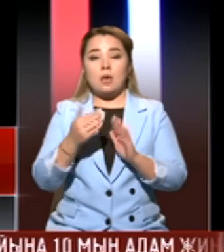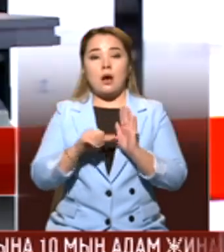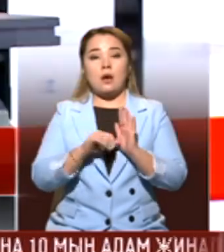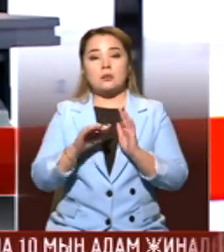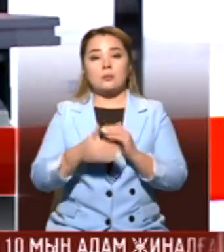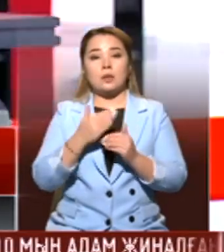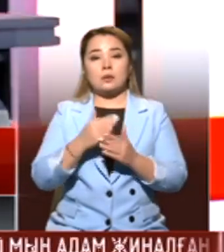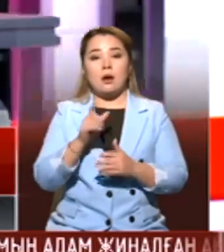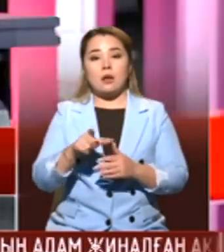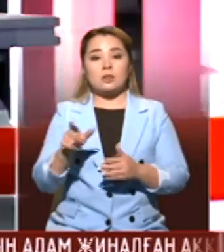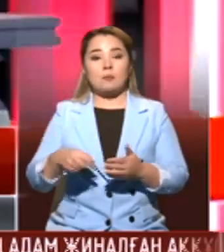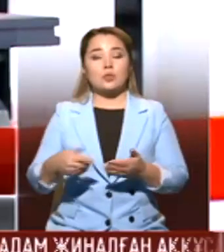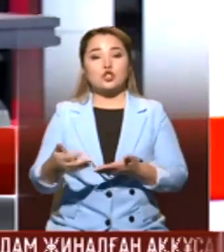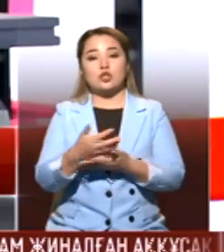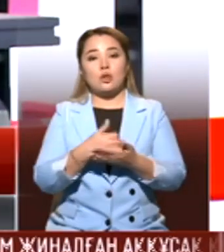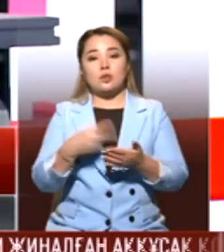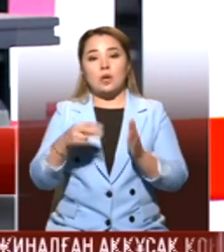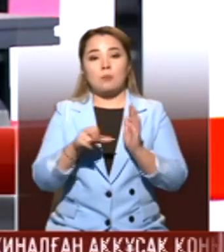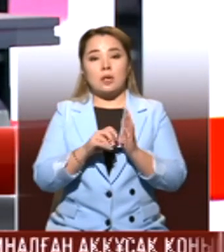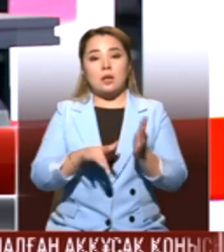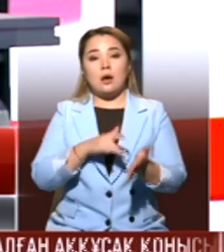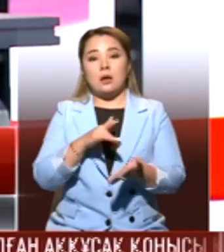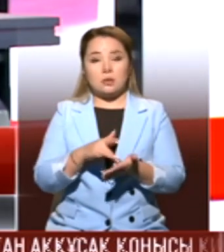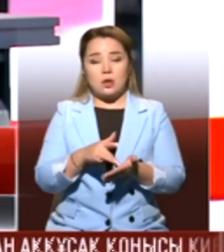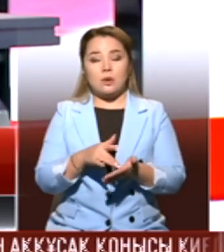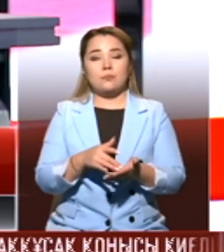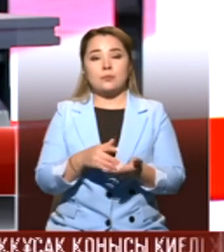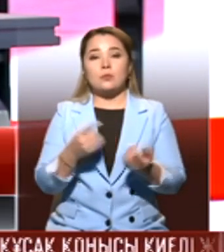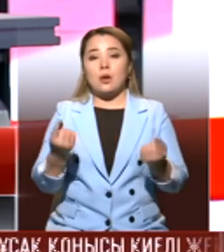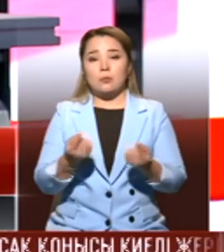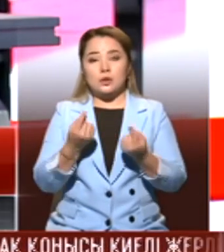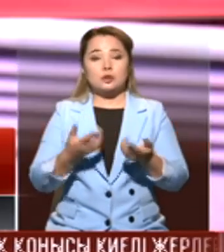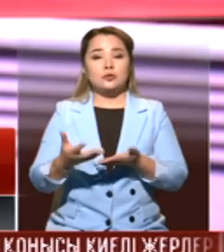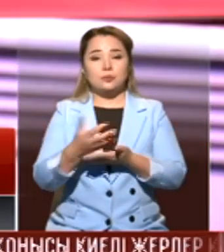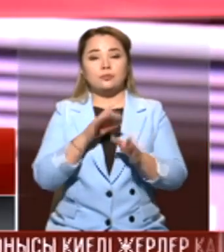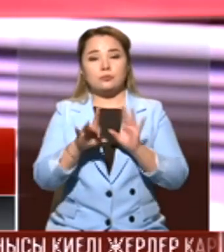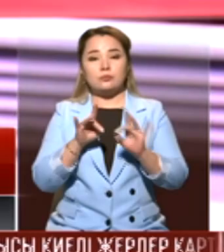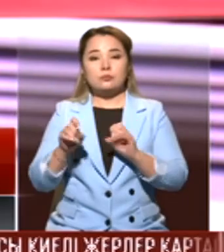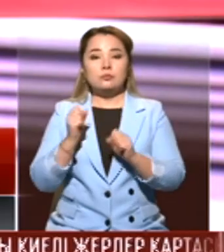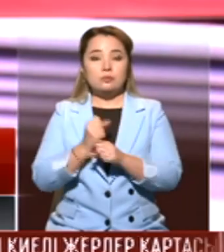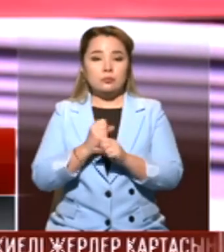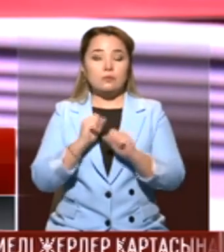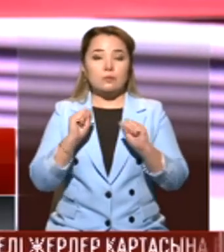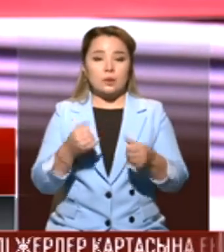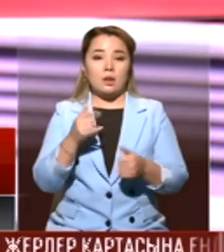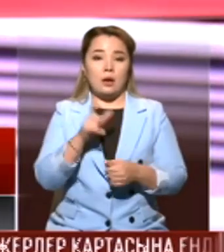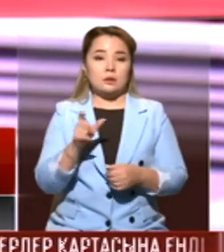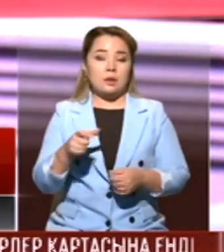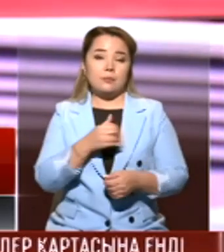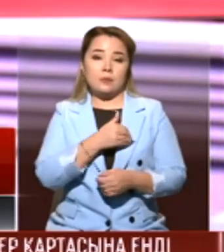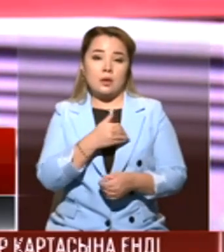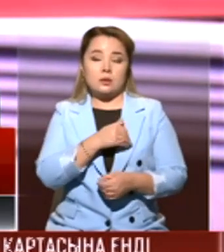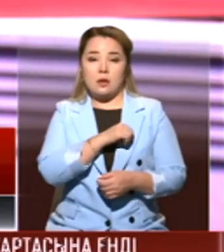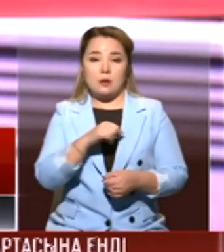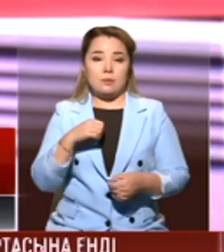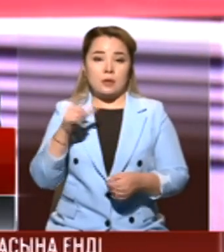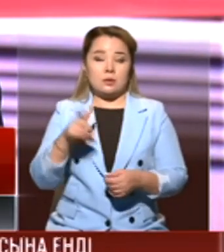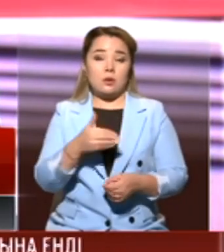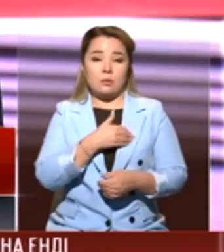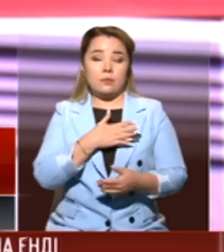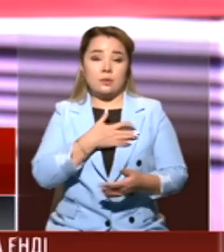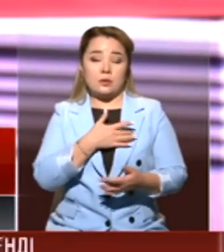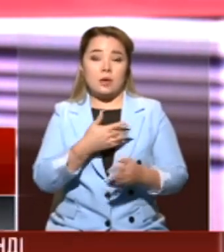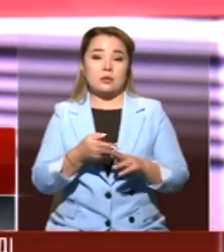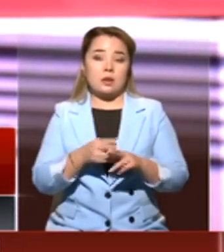6000 адам жинау 26 қаладан. Ол қиын емес. Және бұл жерде ең маңыздысы азаматтардың өзінің ниетімен, жан қалауымен,